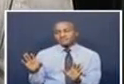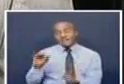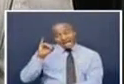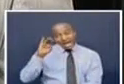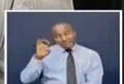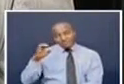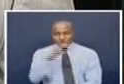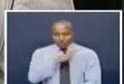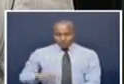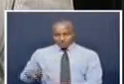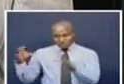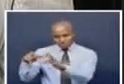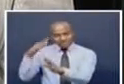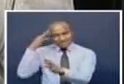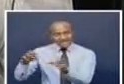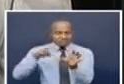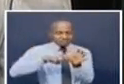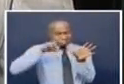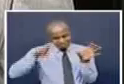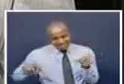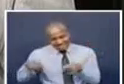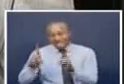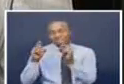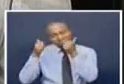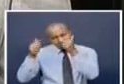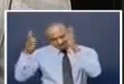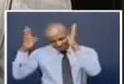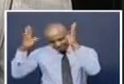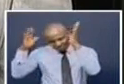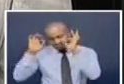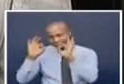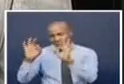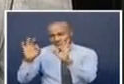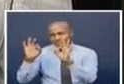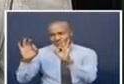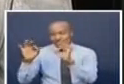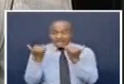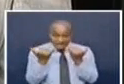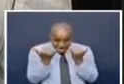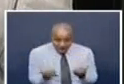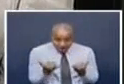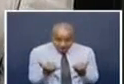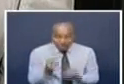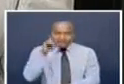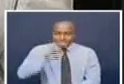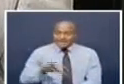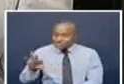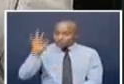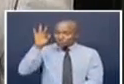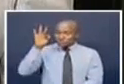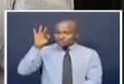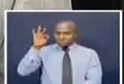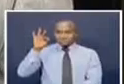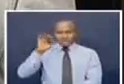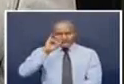wameamua wajitoe. Kwa hivyo mimi ni furaha sasa nitakana sasa tuwe na tume ambayo